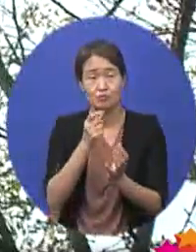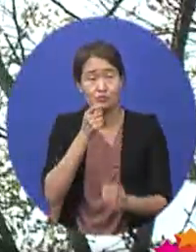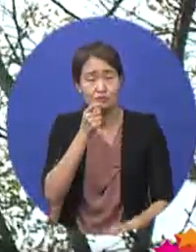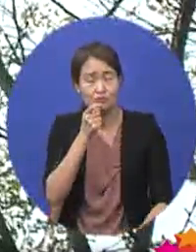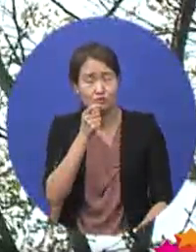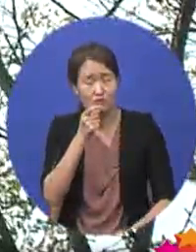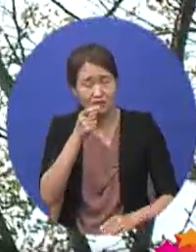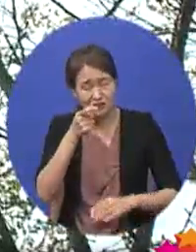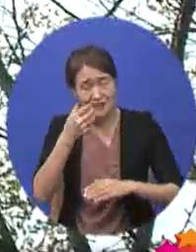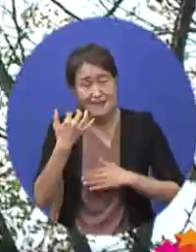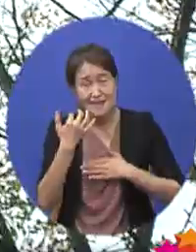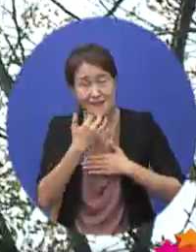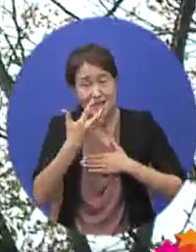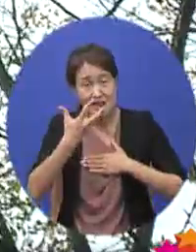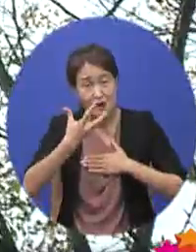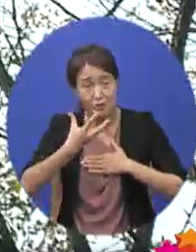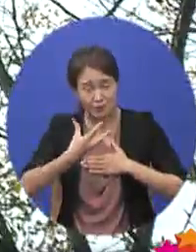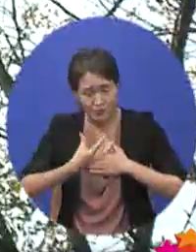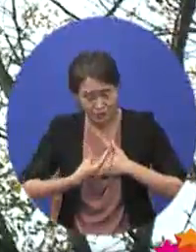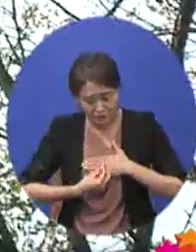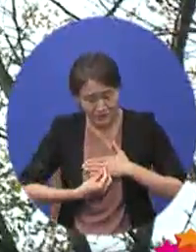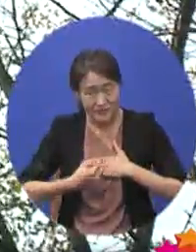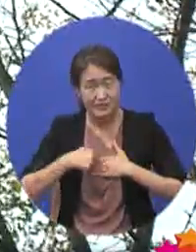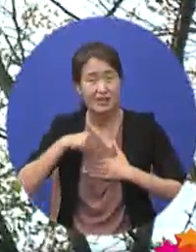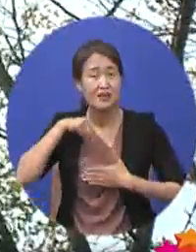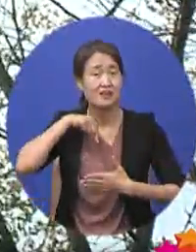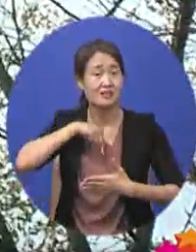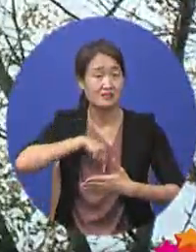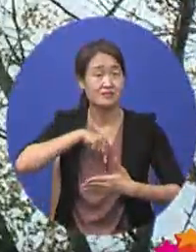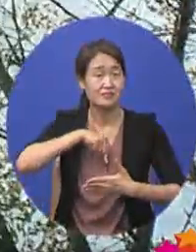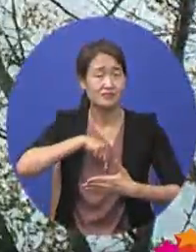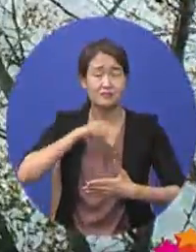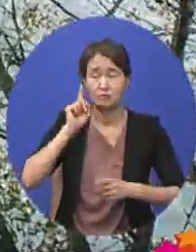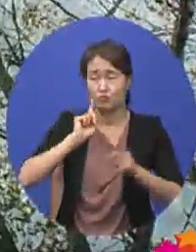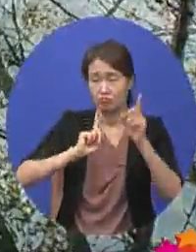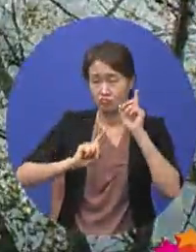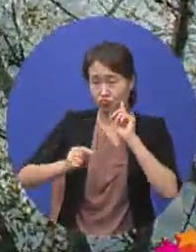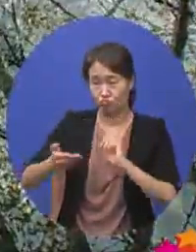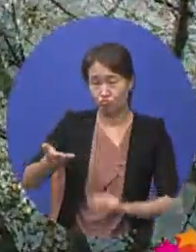꿈을 둔 나의 가슴에